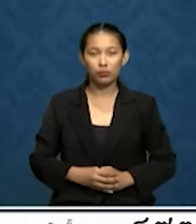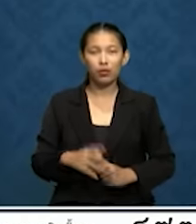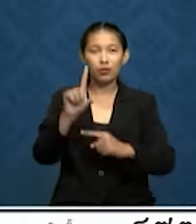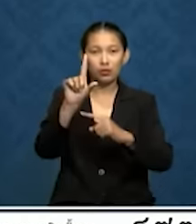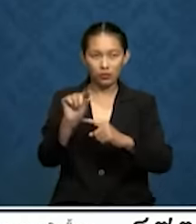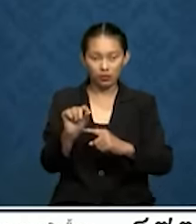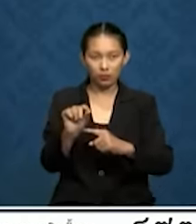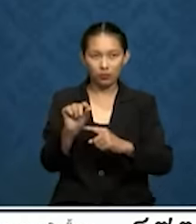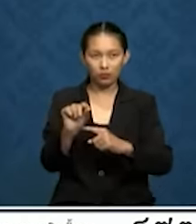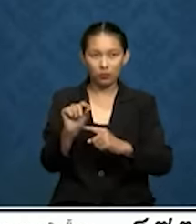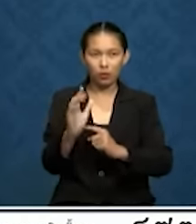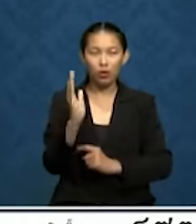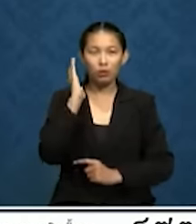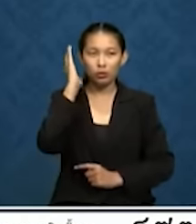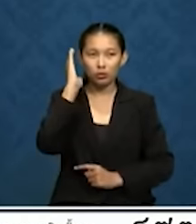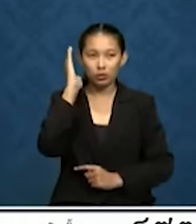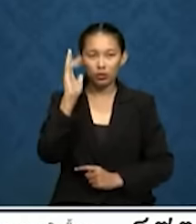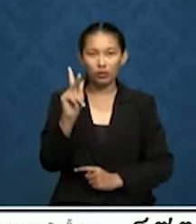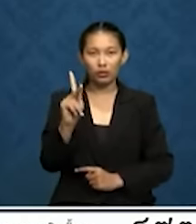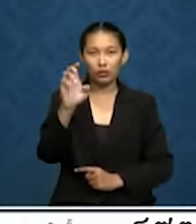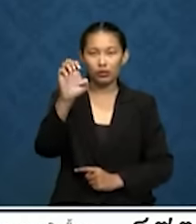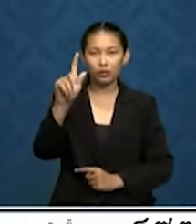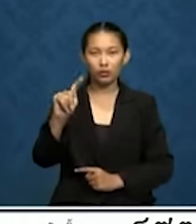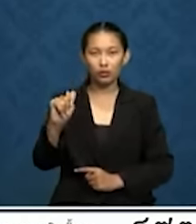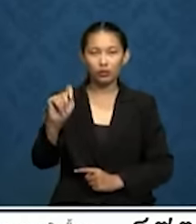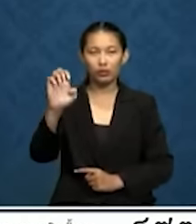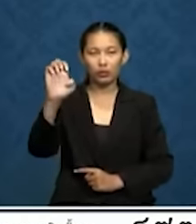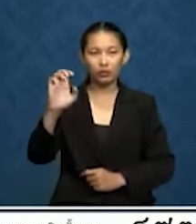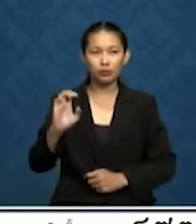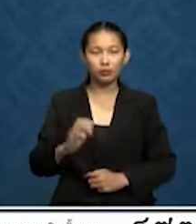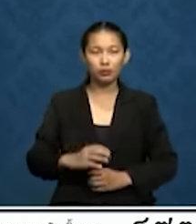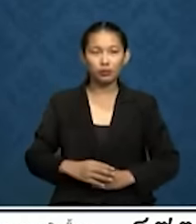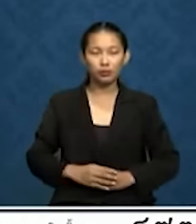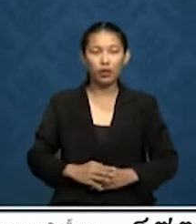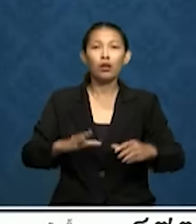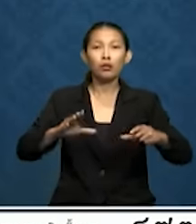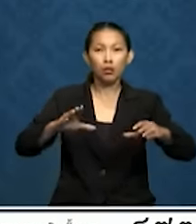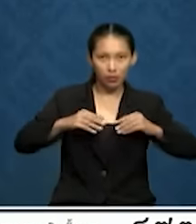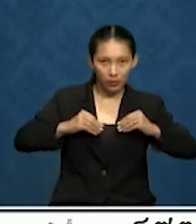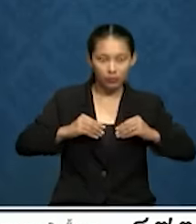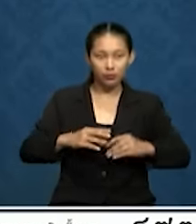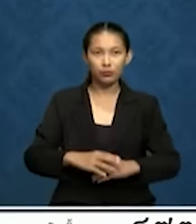20นายกิตติกิตติธรกุล เห็นชอบครับ